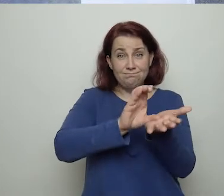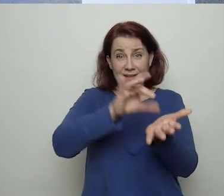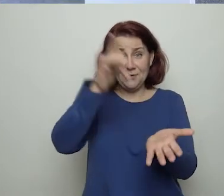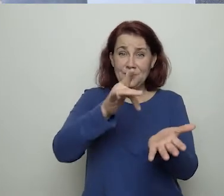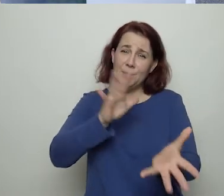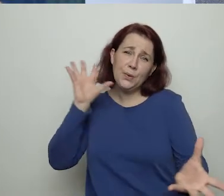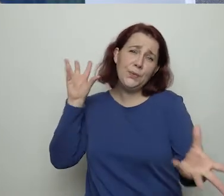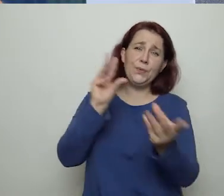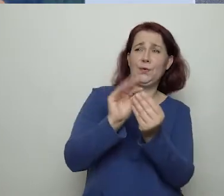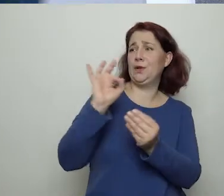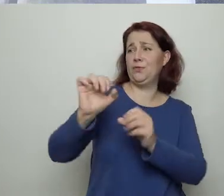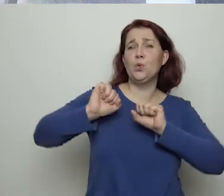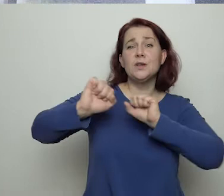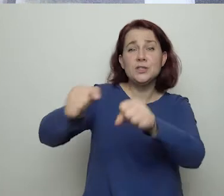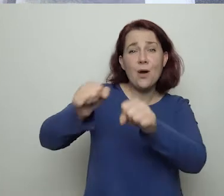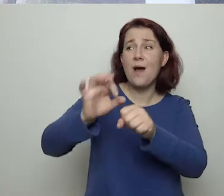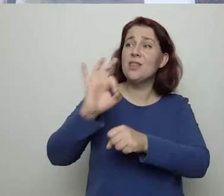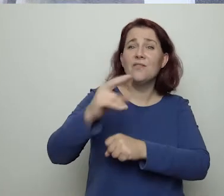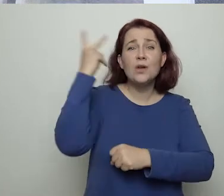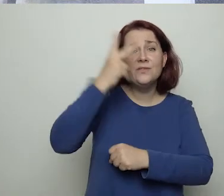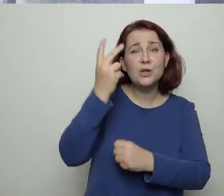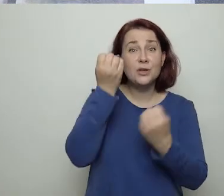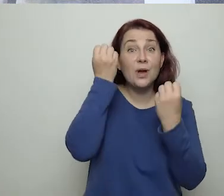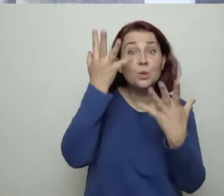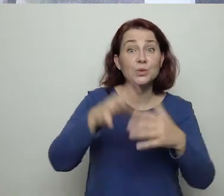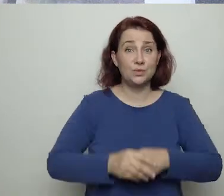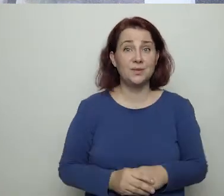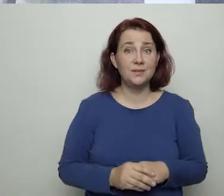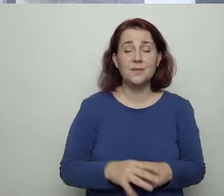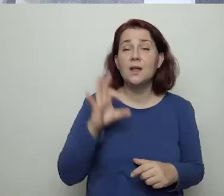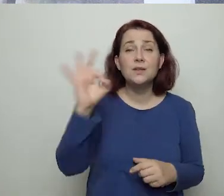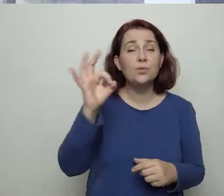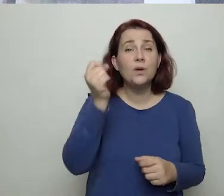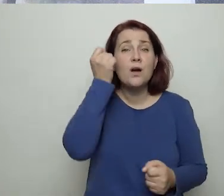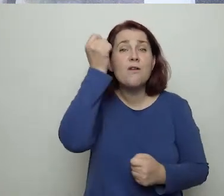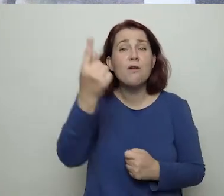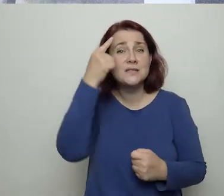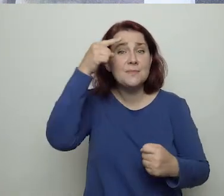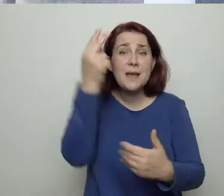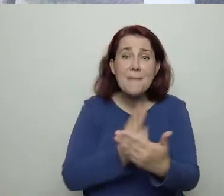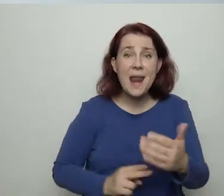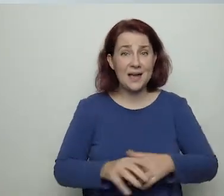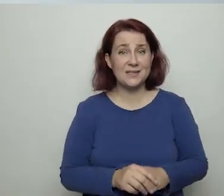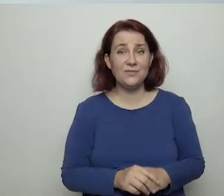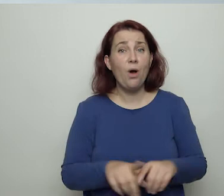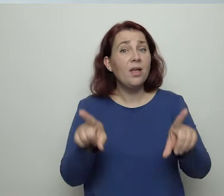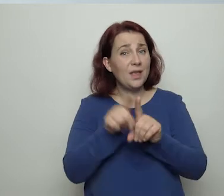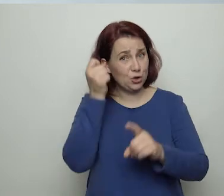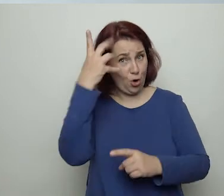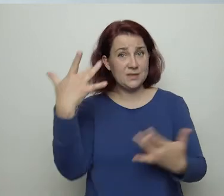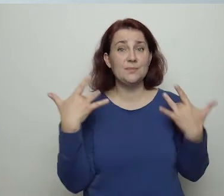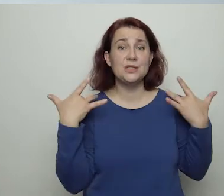podsumowujący całą działalność Mariana jego filozofia Kultury jego koncepcję malarską jego